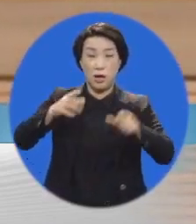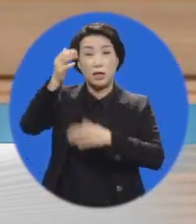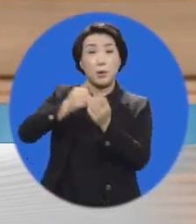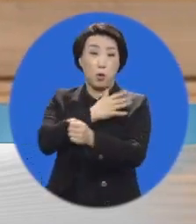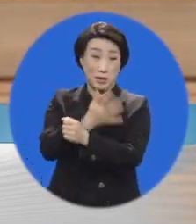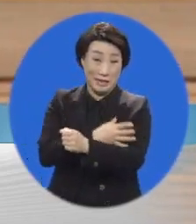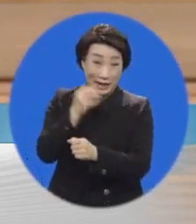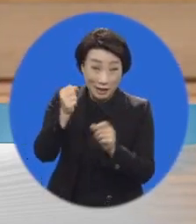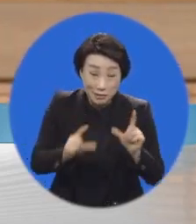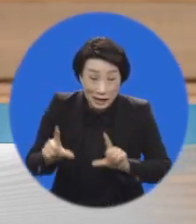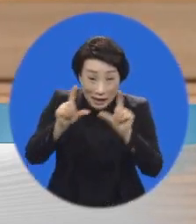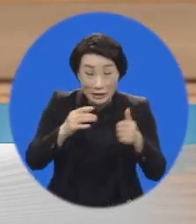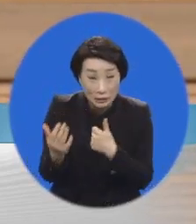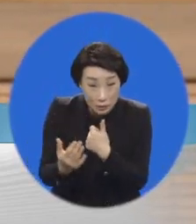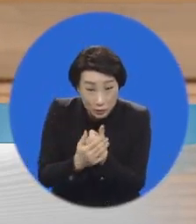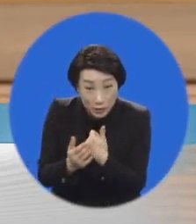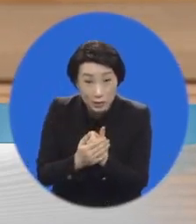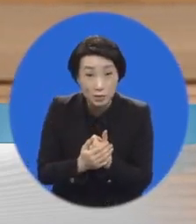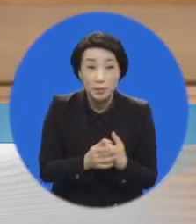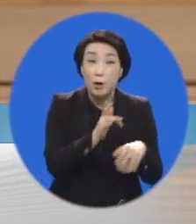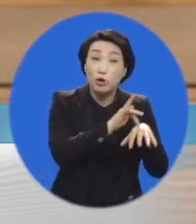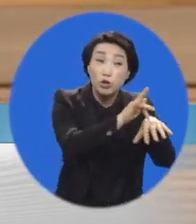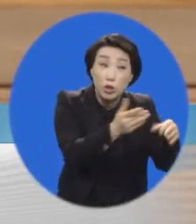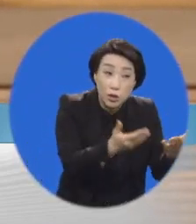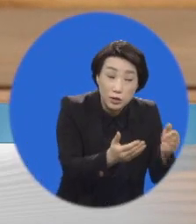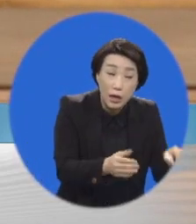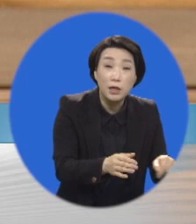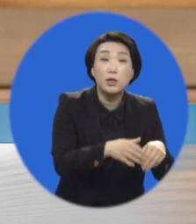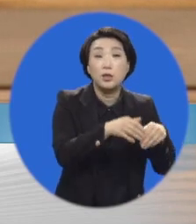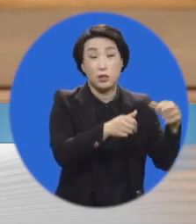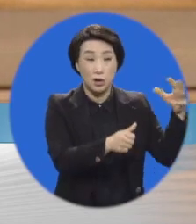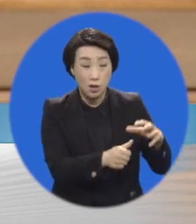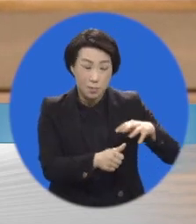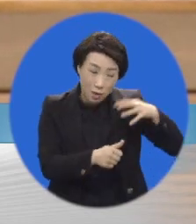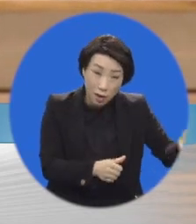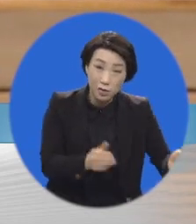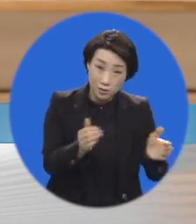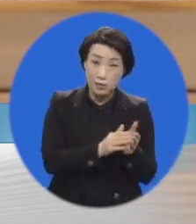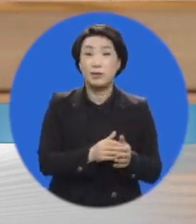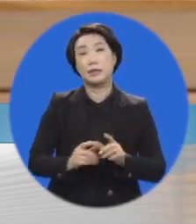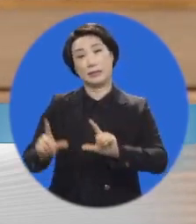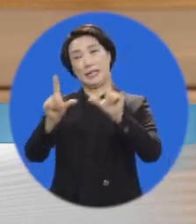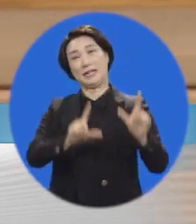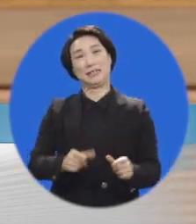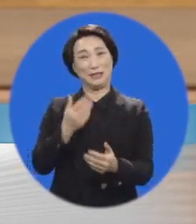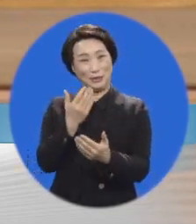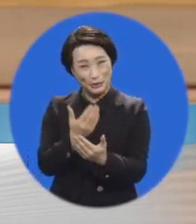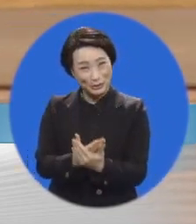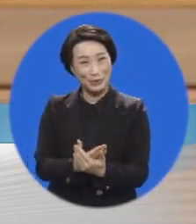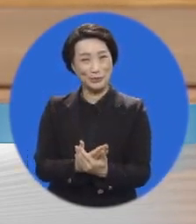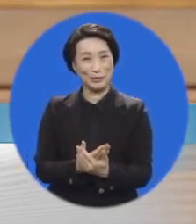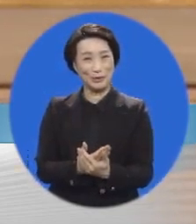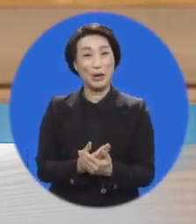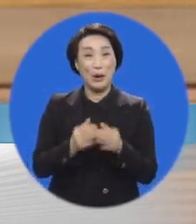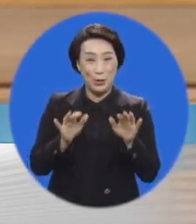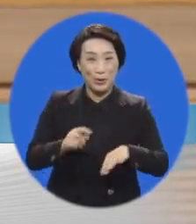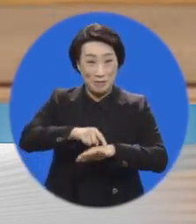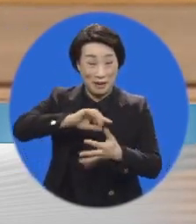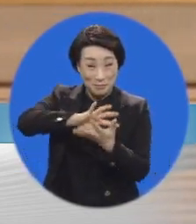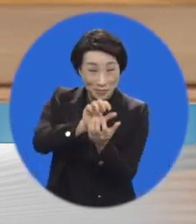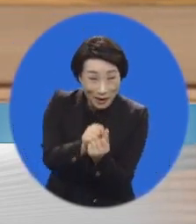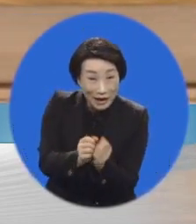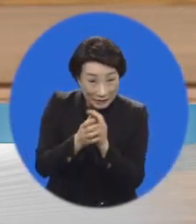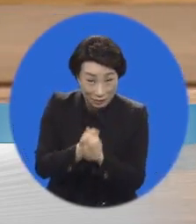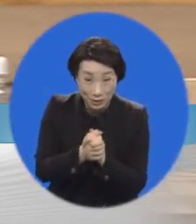살게 도와주시옵시고 마귀 사단 귀신의 압제를 그렇게 파괴하며 살게 도와주시옵소서. 오늘 애절하게 기도